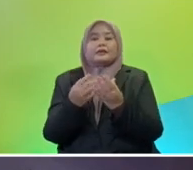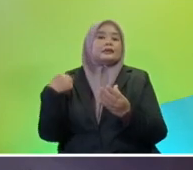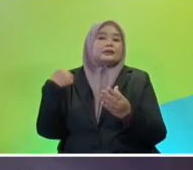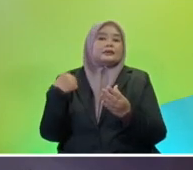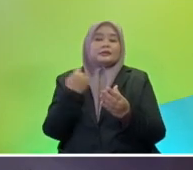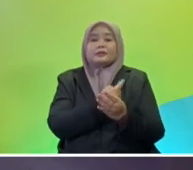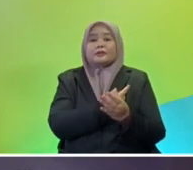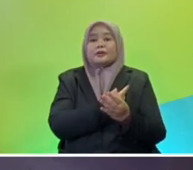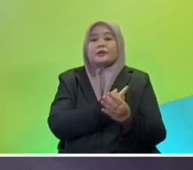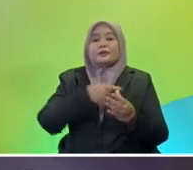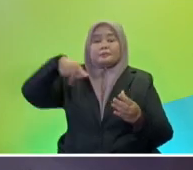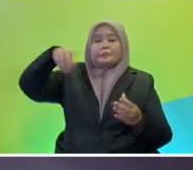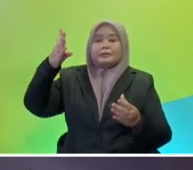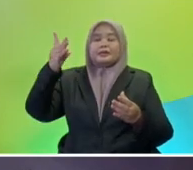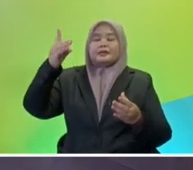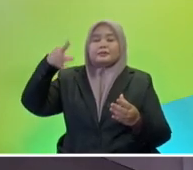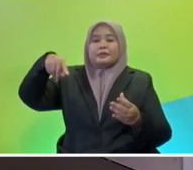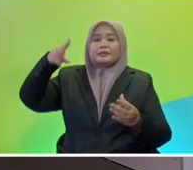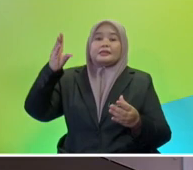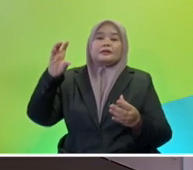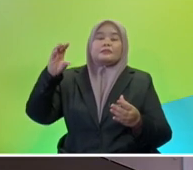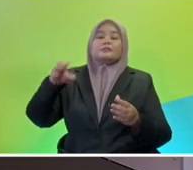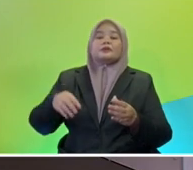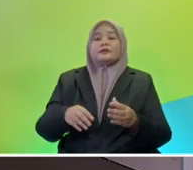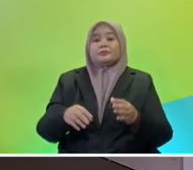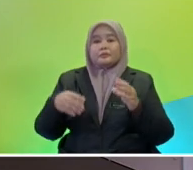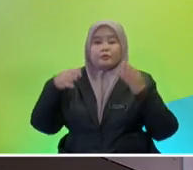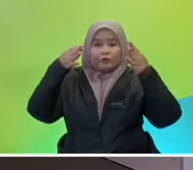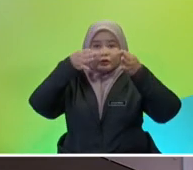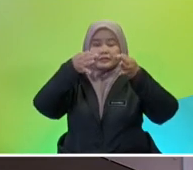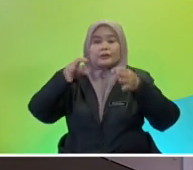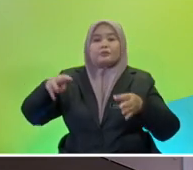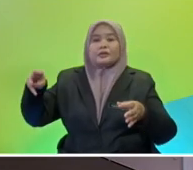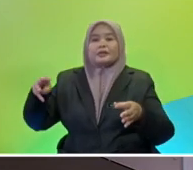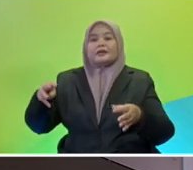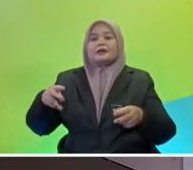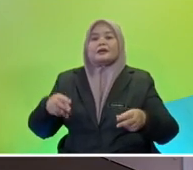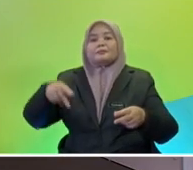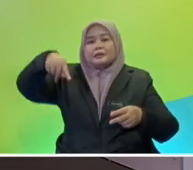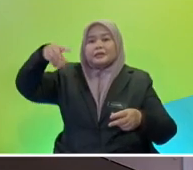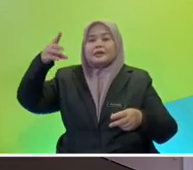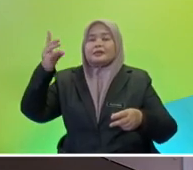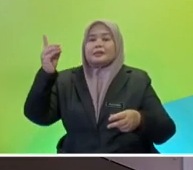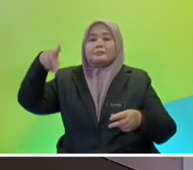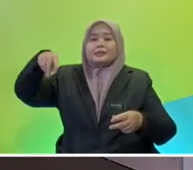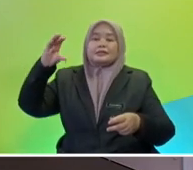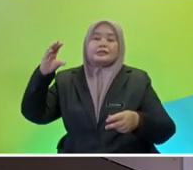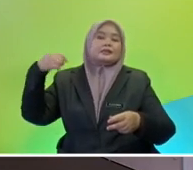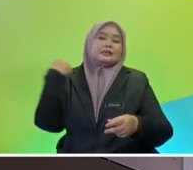menuju masih berpusatkan murid Maka insya Allah Pinisi kita akan hidup dan seterusnya